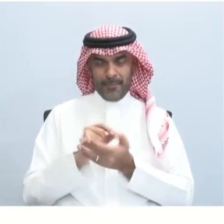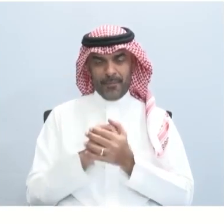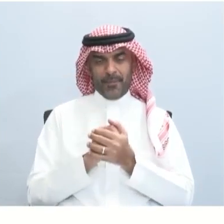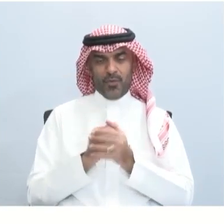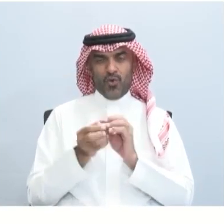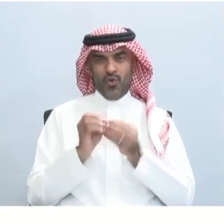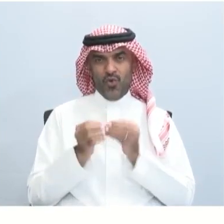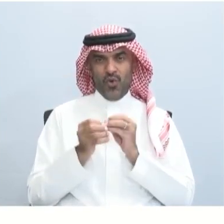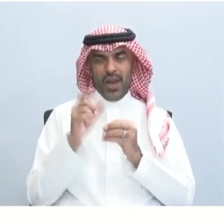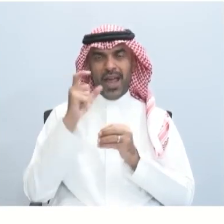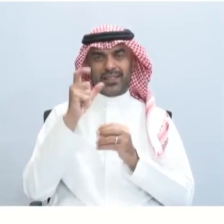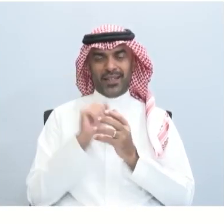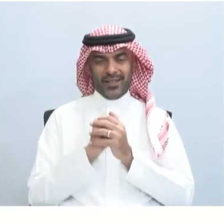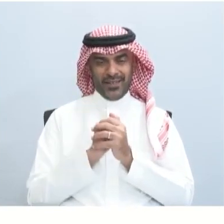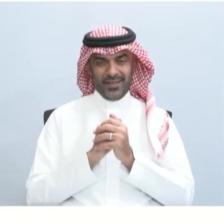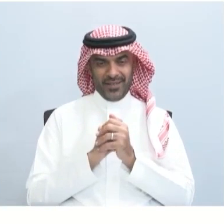اللون ازرق